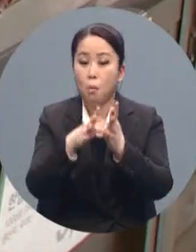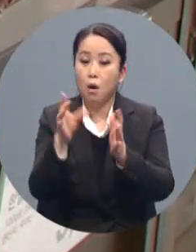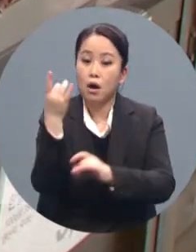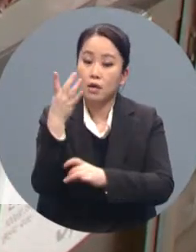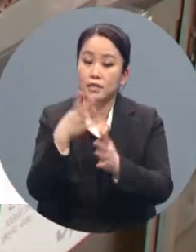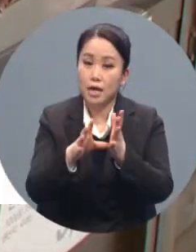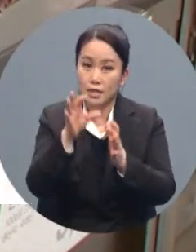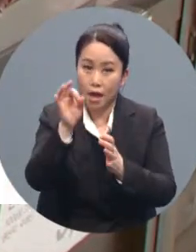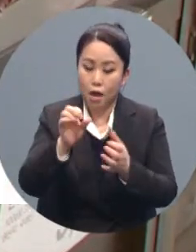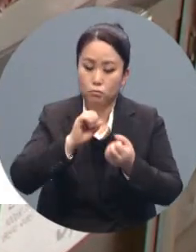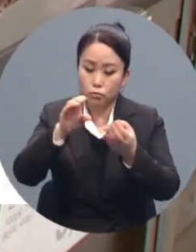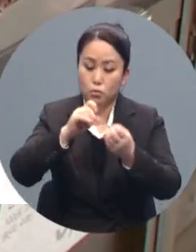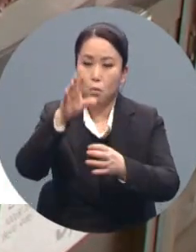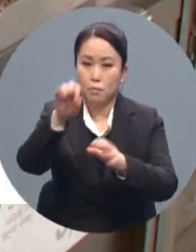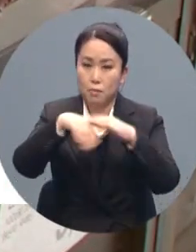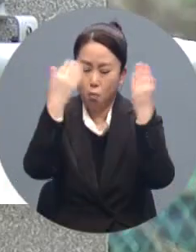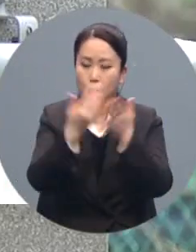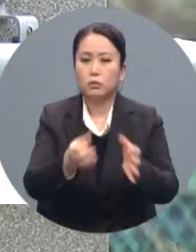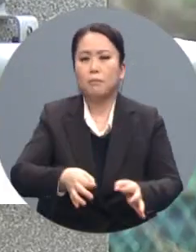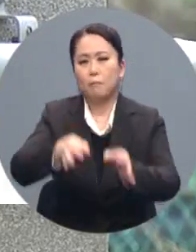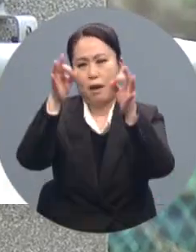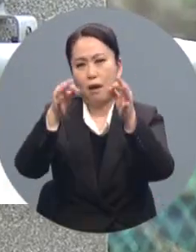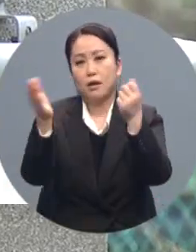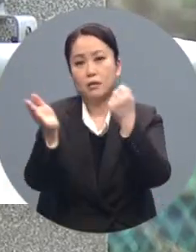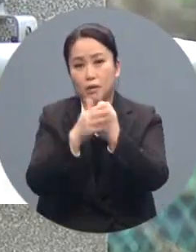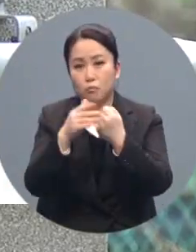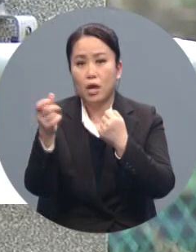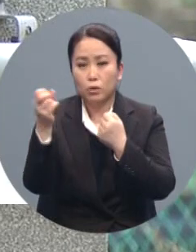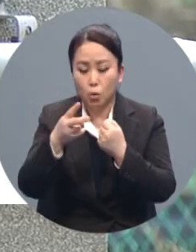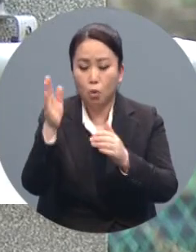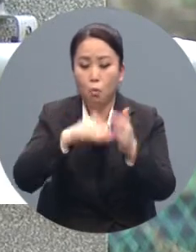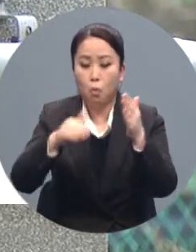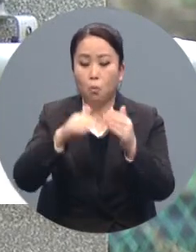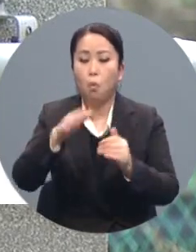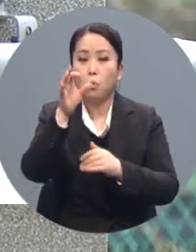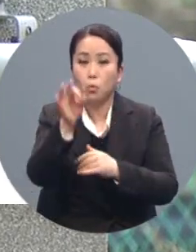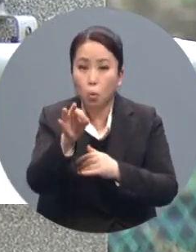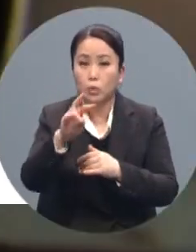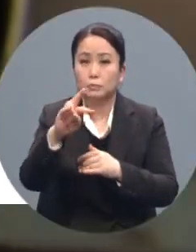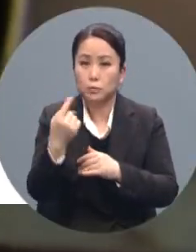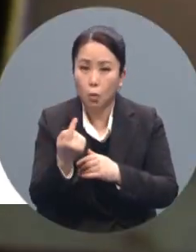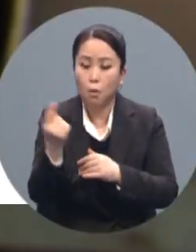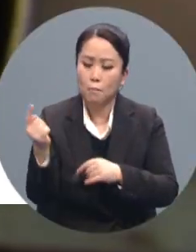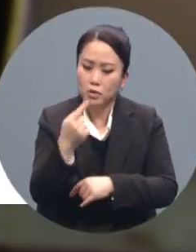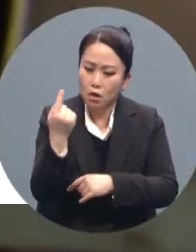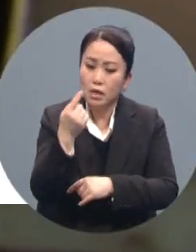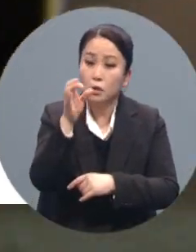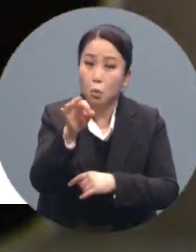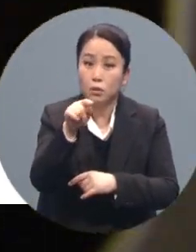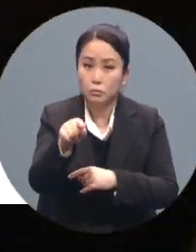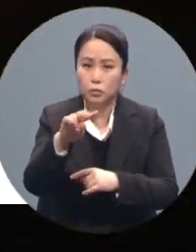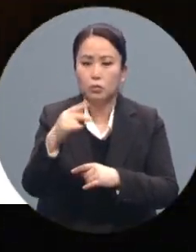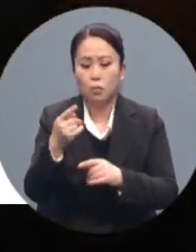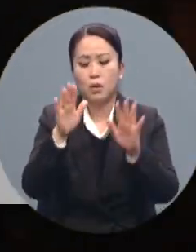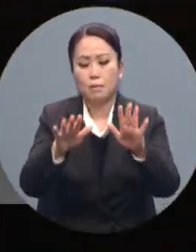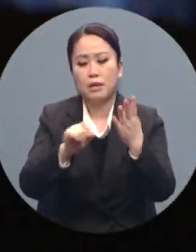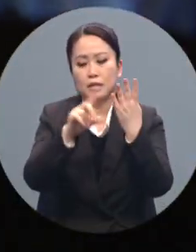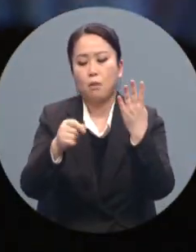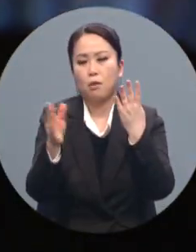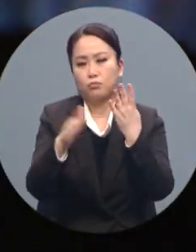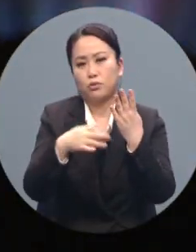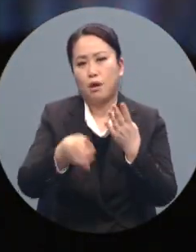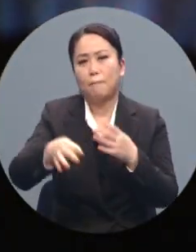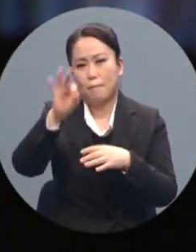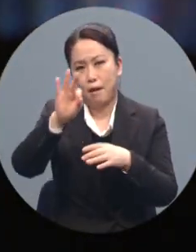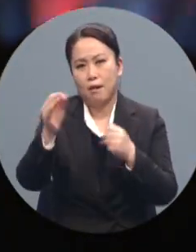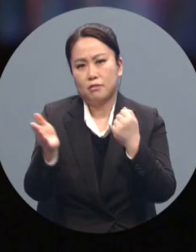가격과 운송비 등이 모두 오른 데다 동결돼왔던 공공요금마저 이달부터 인상돼 급등한 물가를 잠재우기가 쉽지